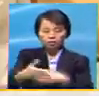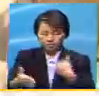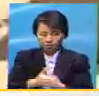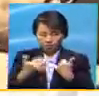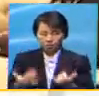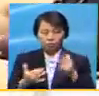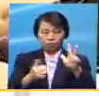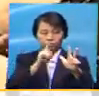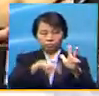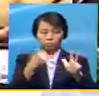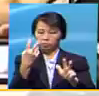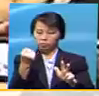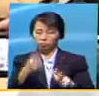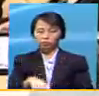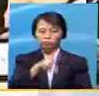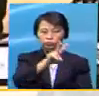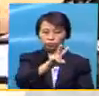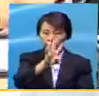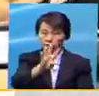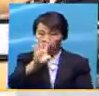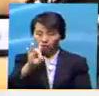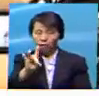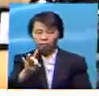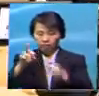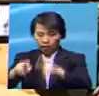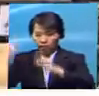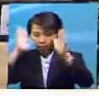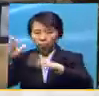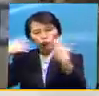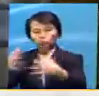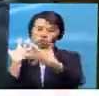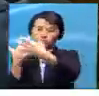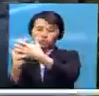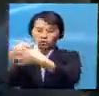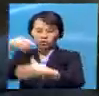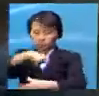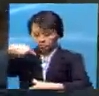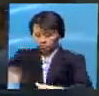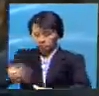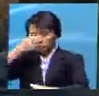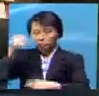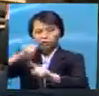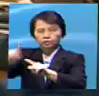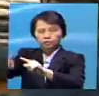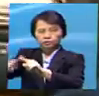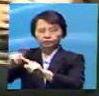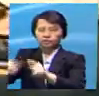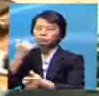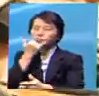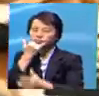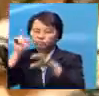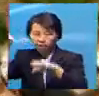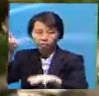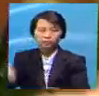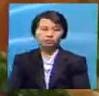Sehingga 31 Disember lalu, 248 rakyat Malaysia ditahan di penjara China akibat pelbagai kegiatan jenayah.